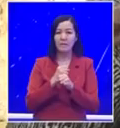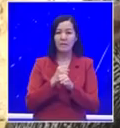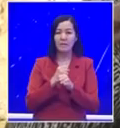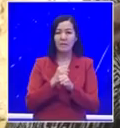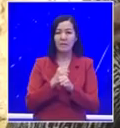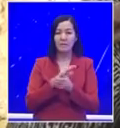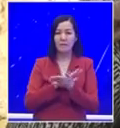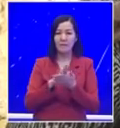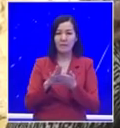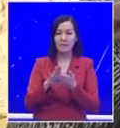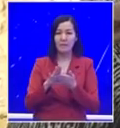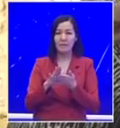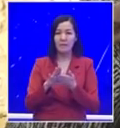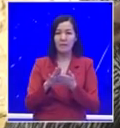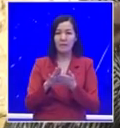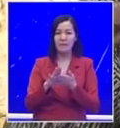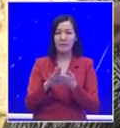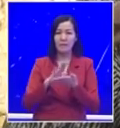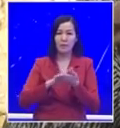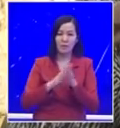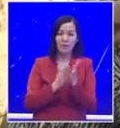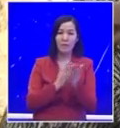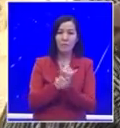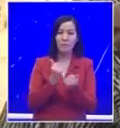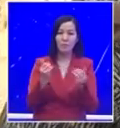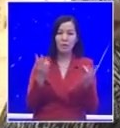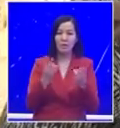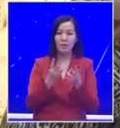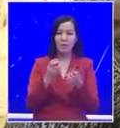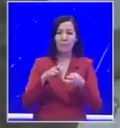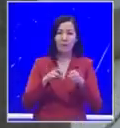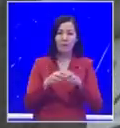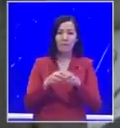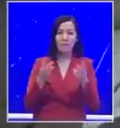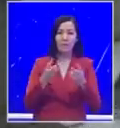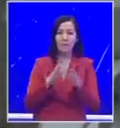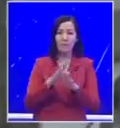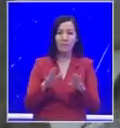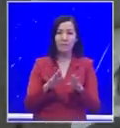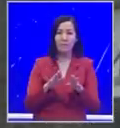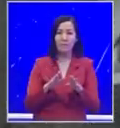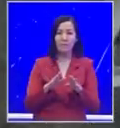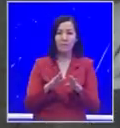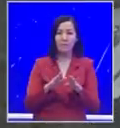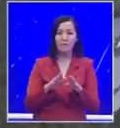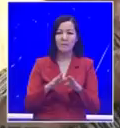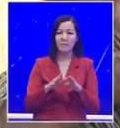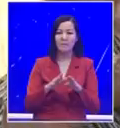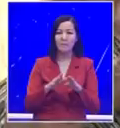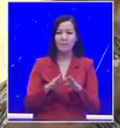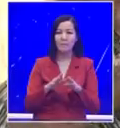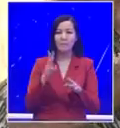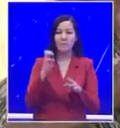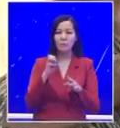ұрлық, тазалық жағдайында, чтоб үйде ондай проблемалар болмасын деп. Төлем ақысы айына 300